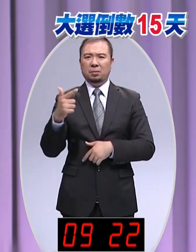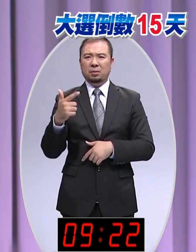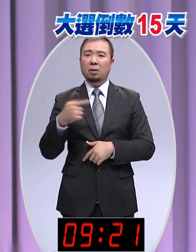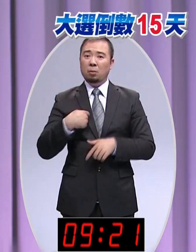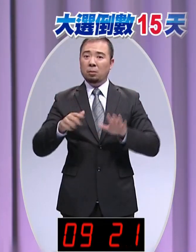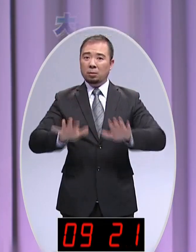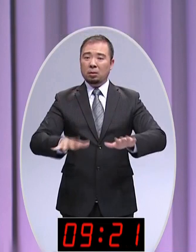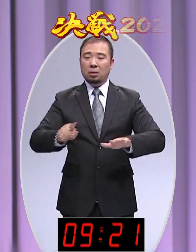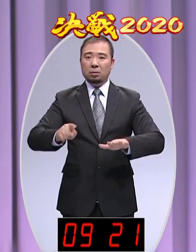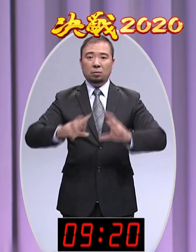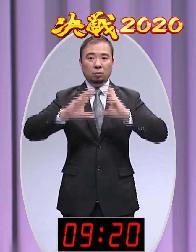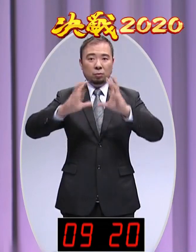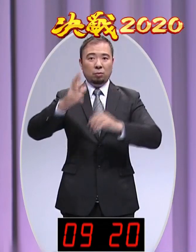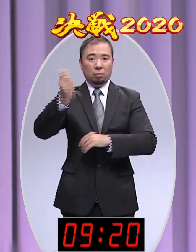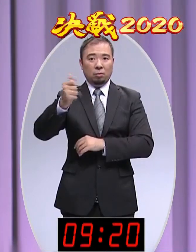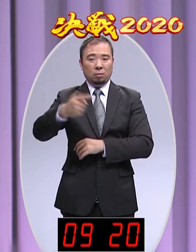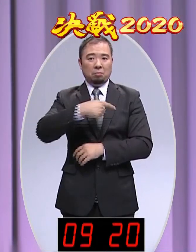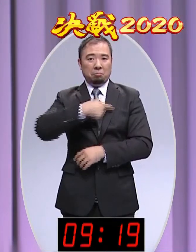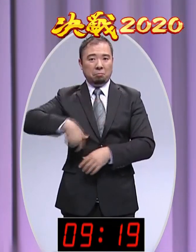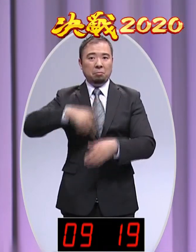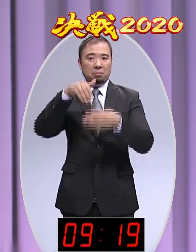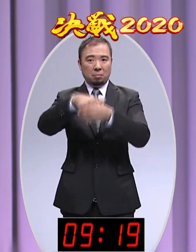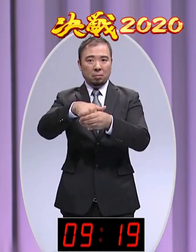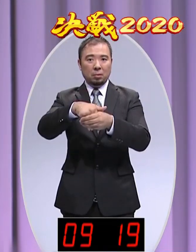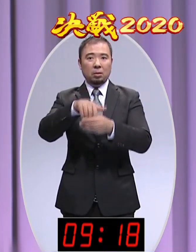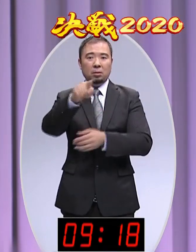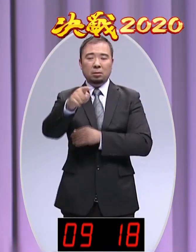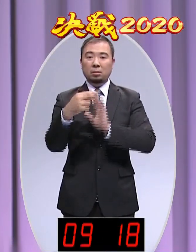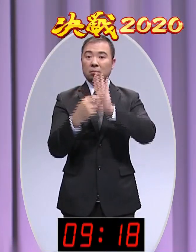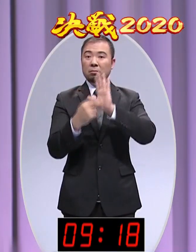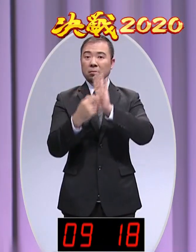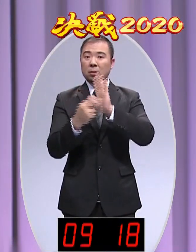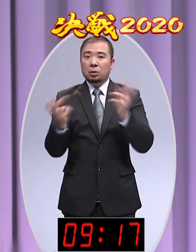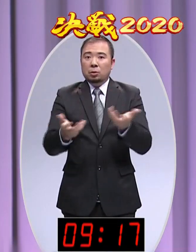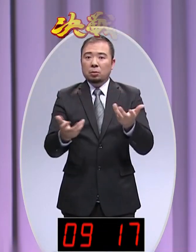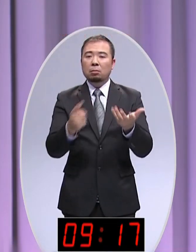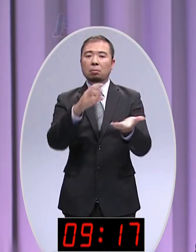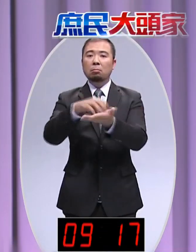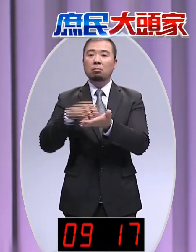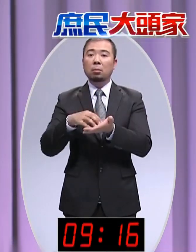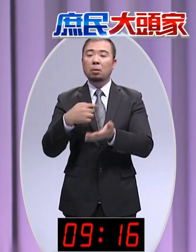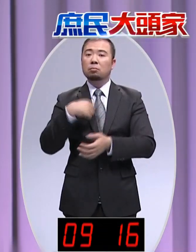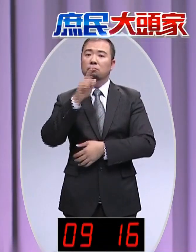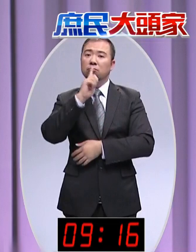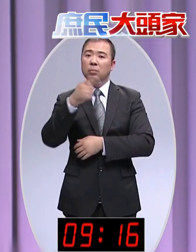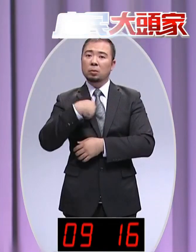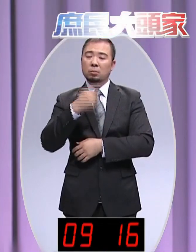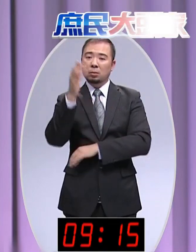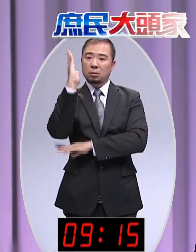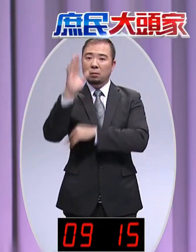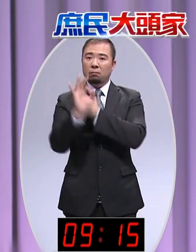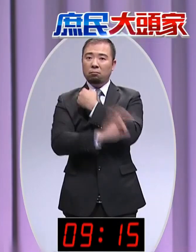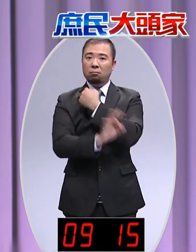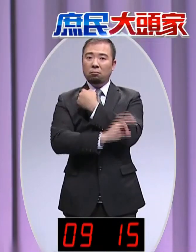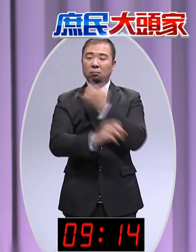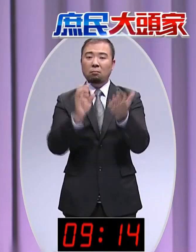统，你讲的事情都要有根据。你说我们贪污，贪污在哪里？